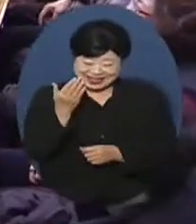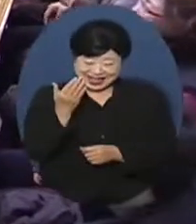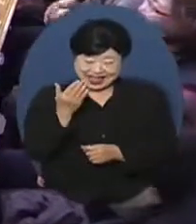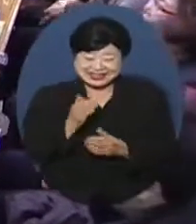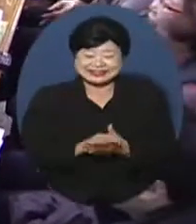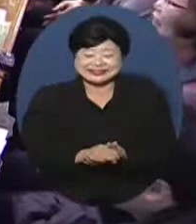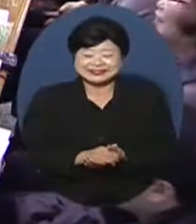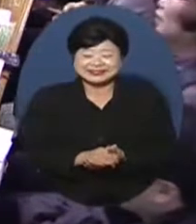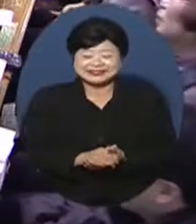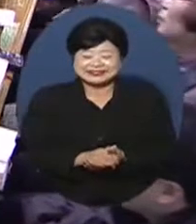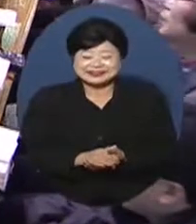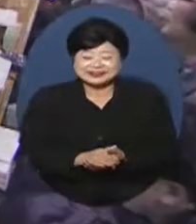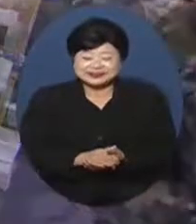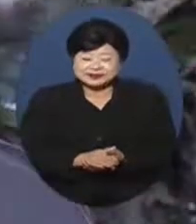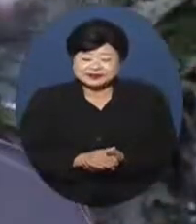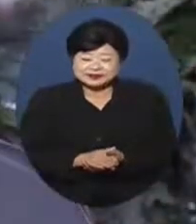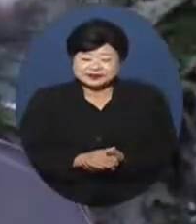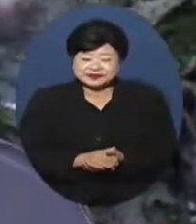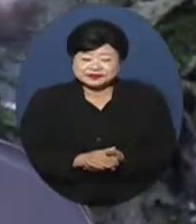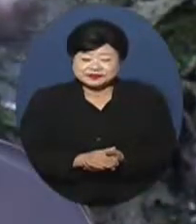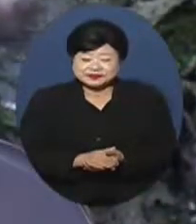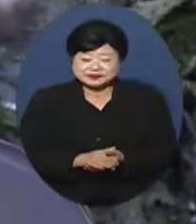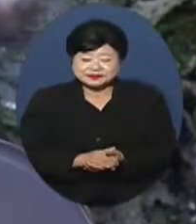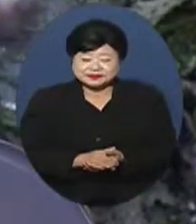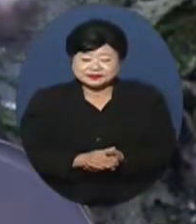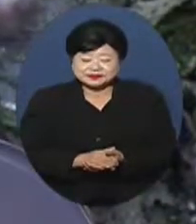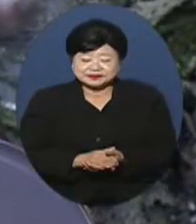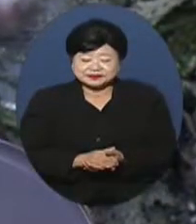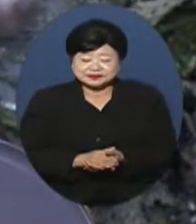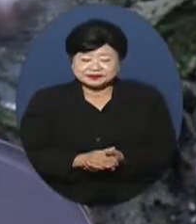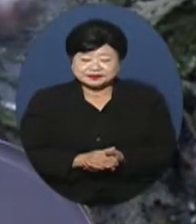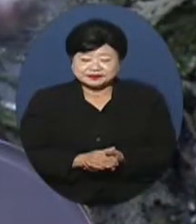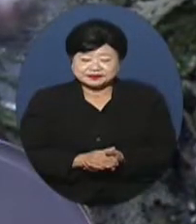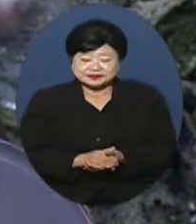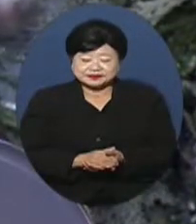생각을 누리도록 만들어야지 내셨습니다